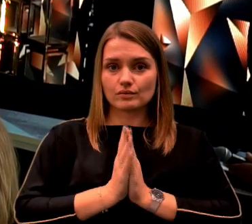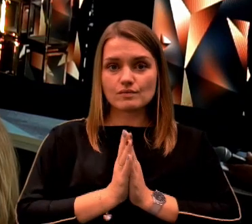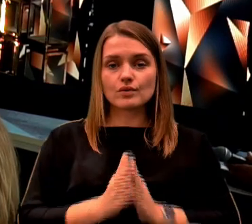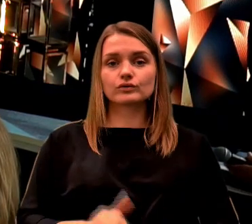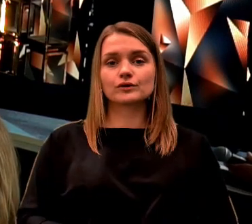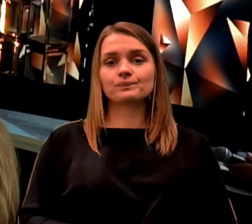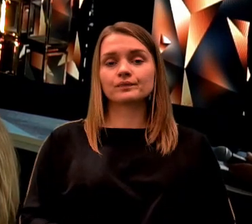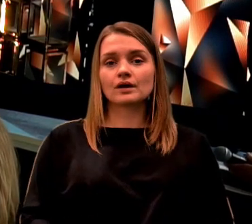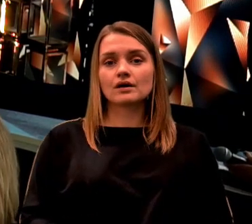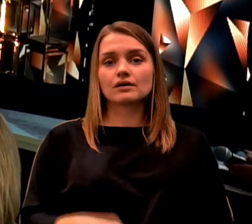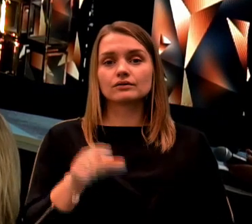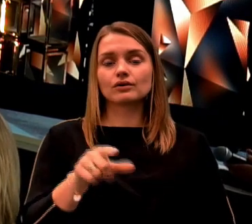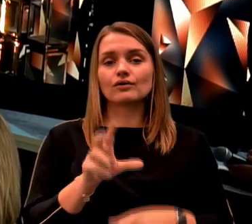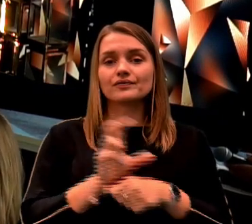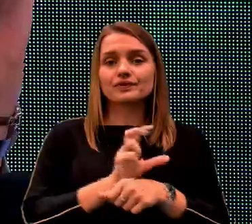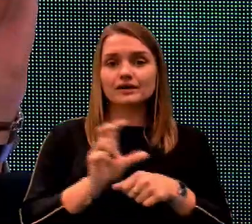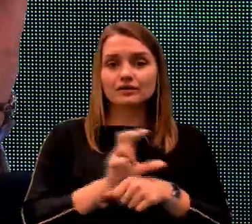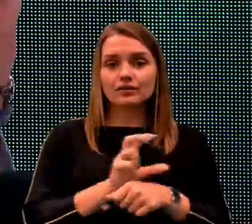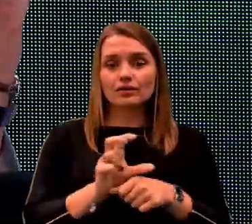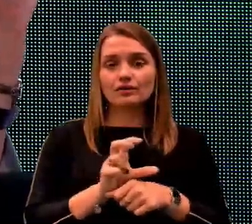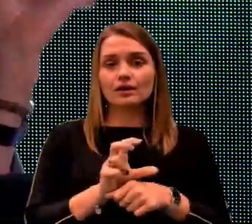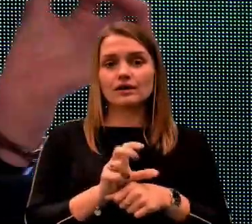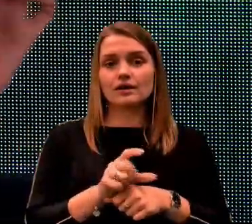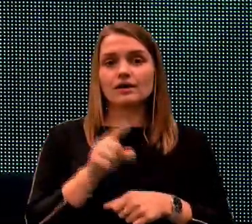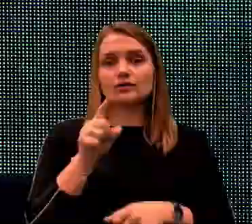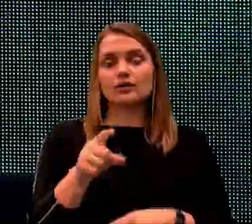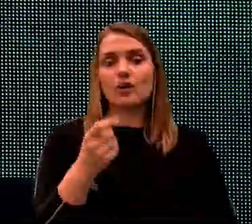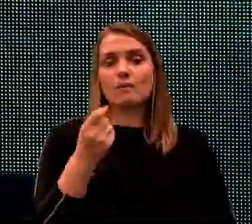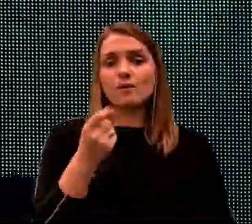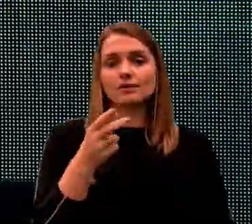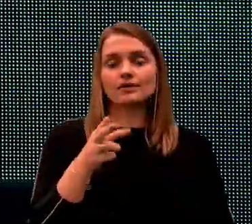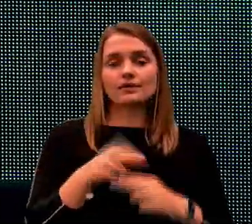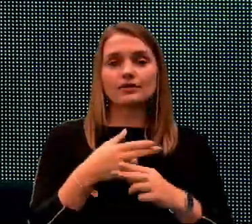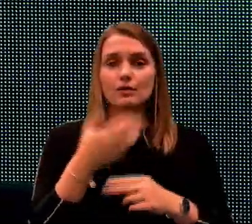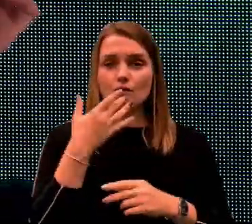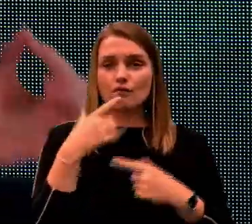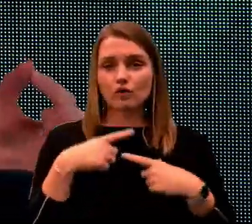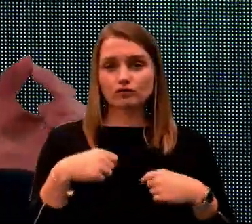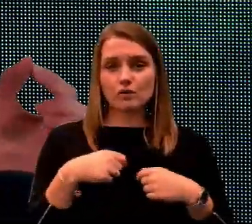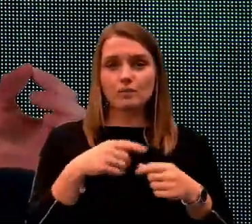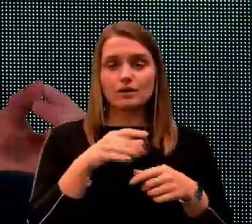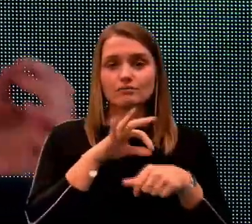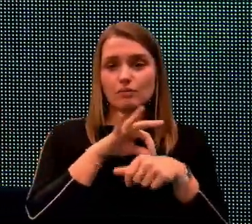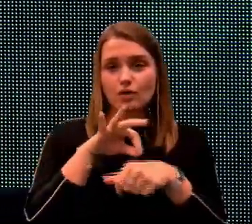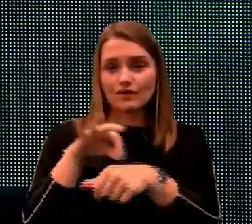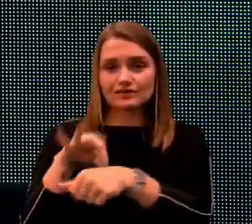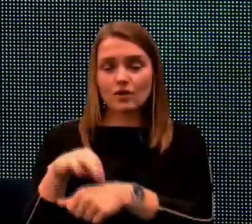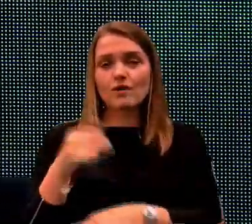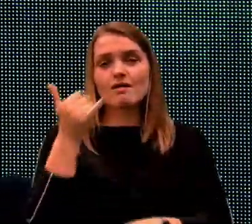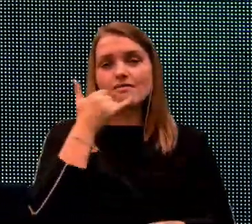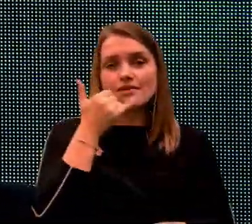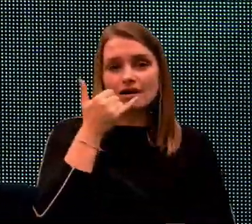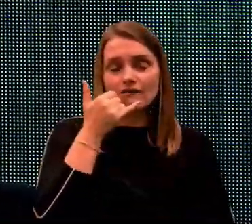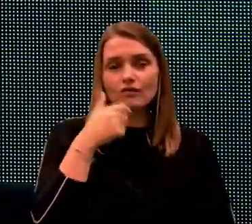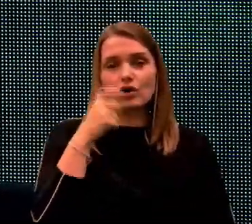technologię, więc to jest taki rzadki moment, kiedy w przeciwieństwie do tego, co mówi większość prowadzących, nie chowamy telefonów komórkowych, tylko je